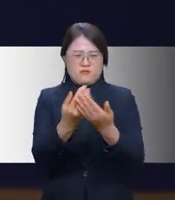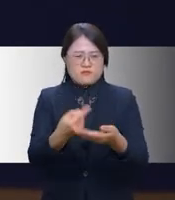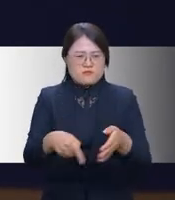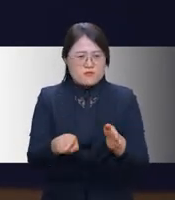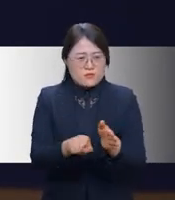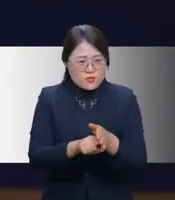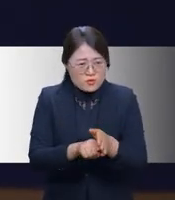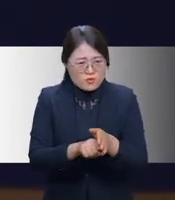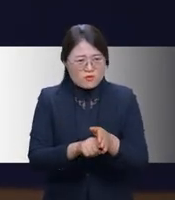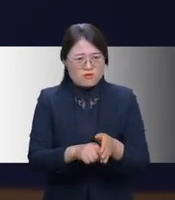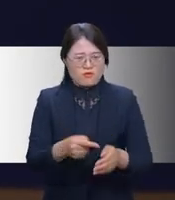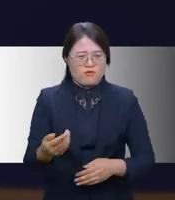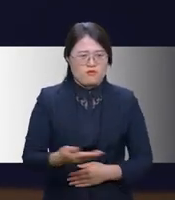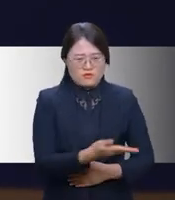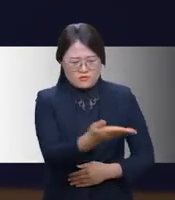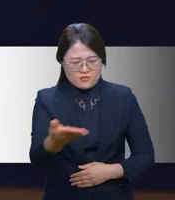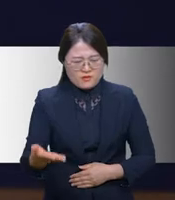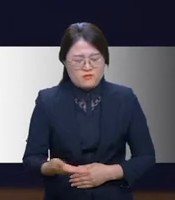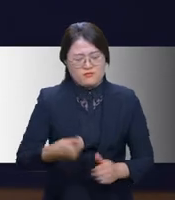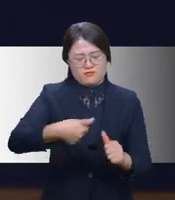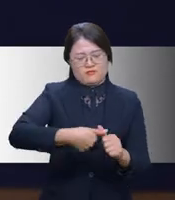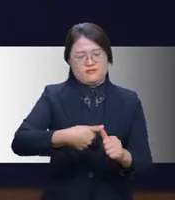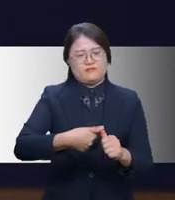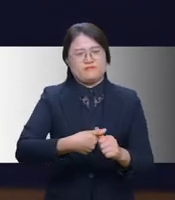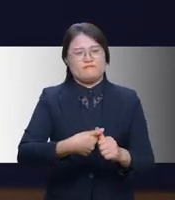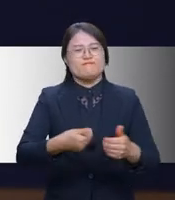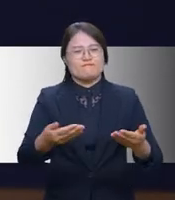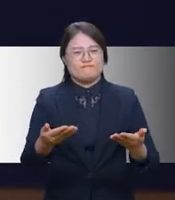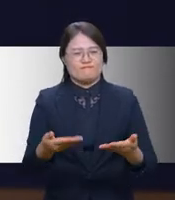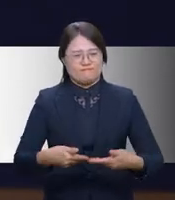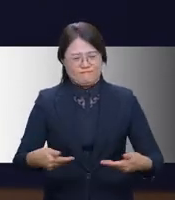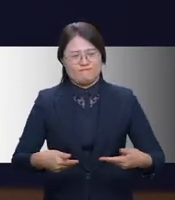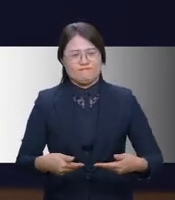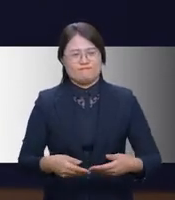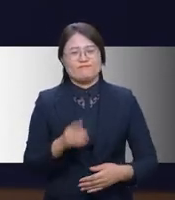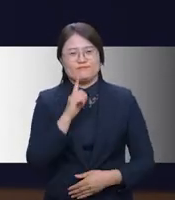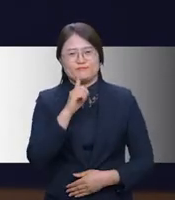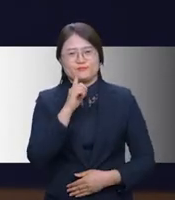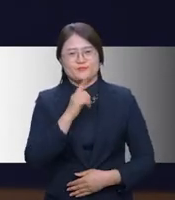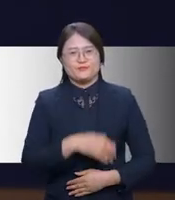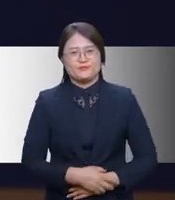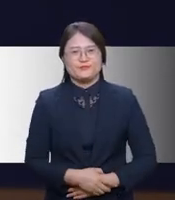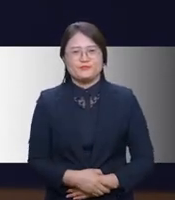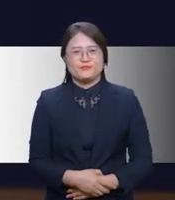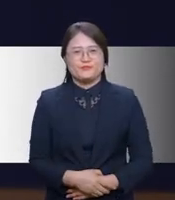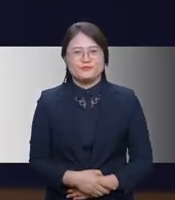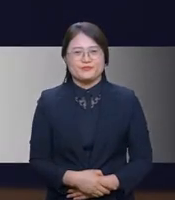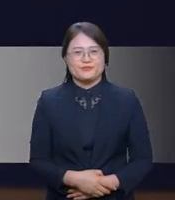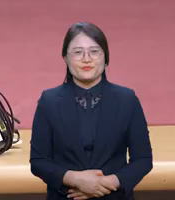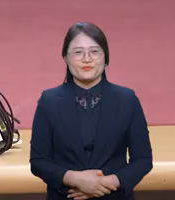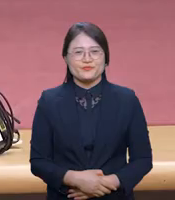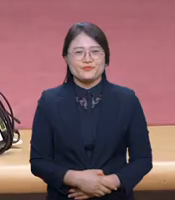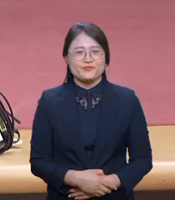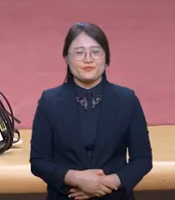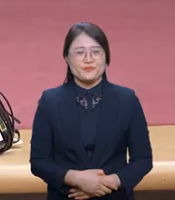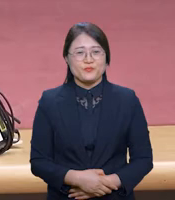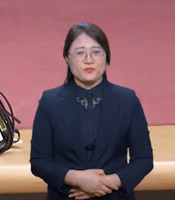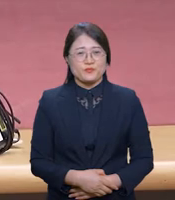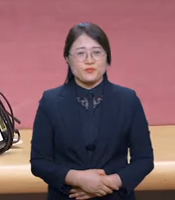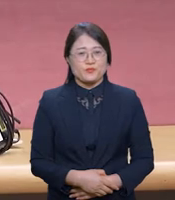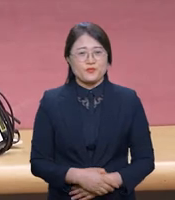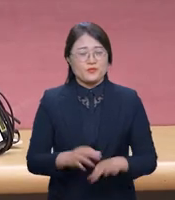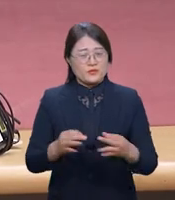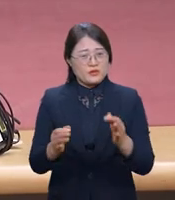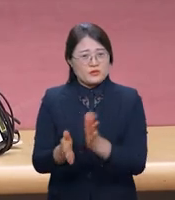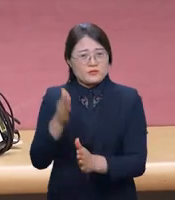사업들이 지금 이어져 나갈 수 있도록 여러분들의 자문이 필요하다고 말씀을 드립니다. 이날